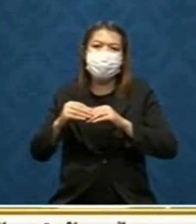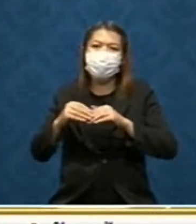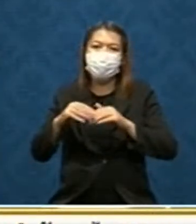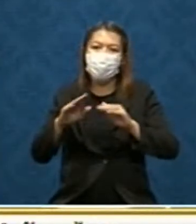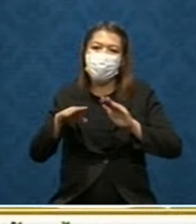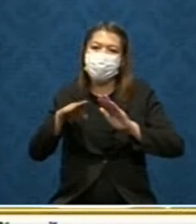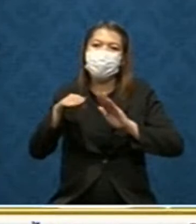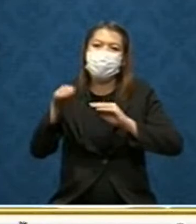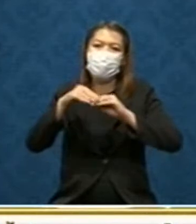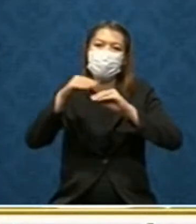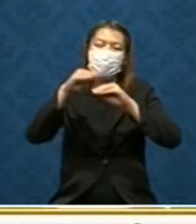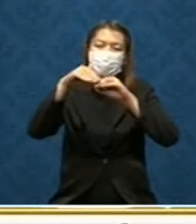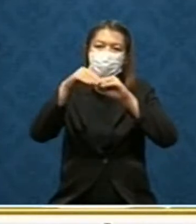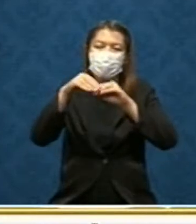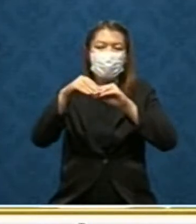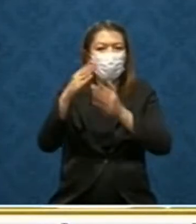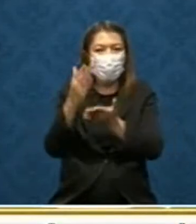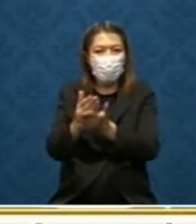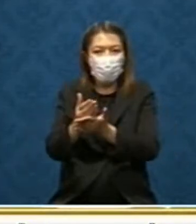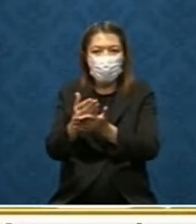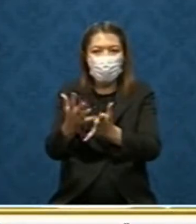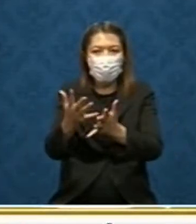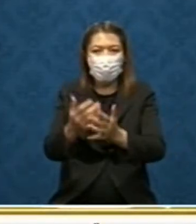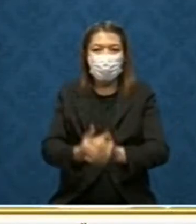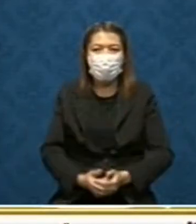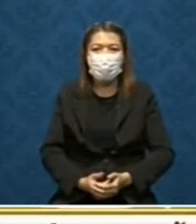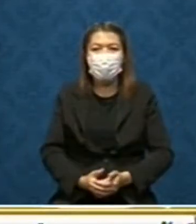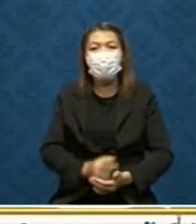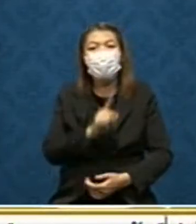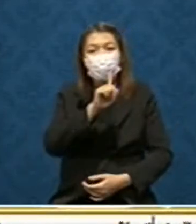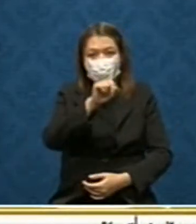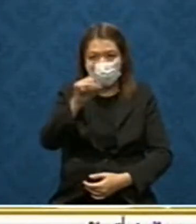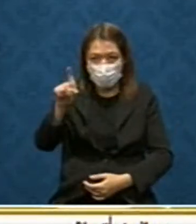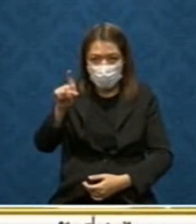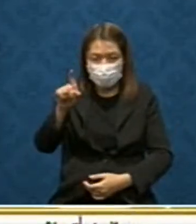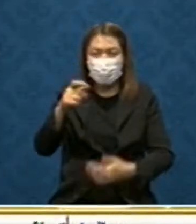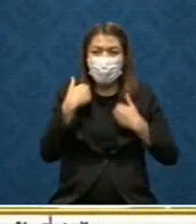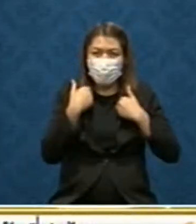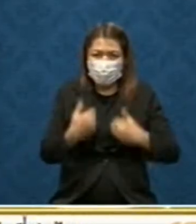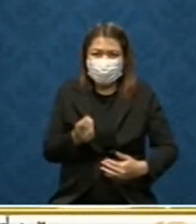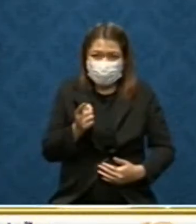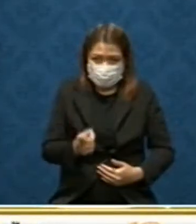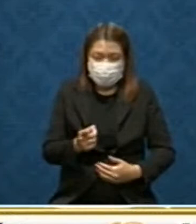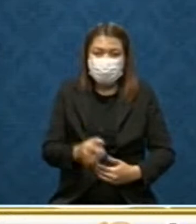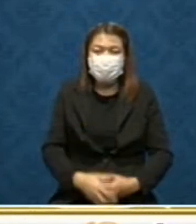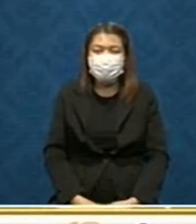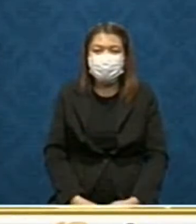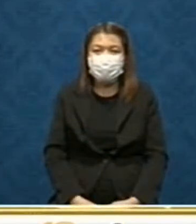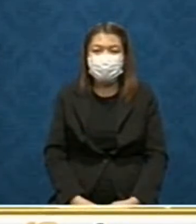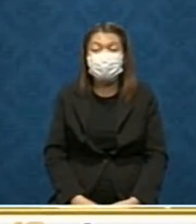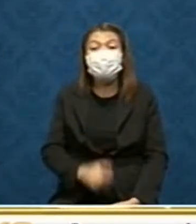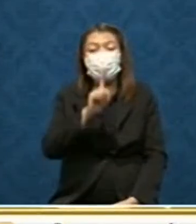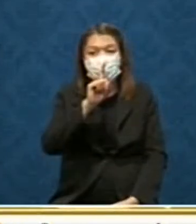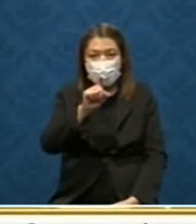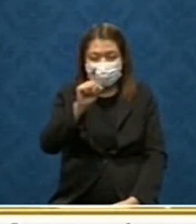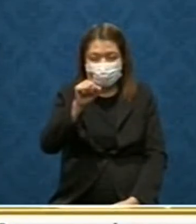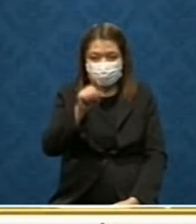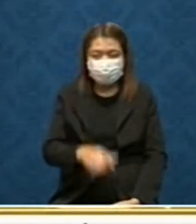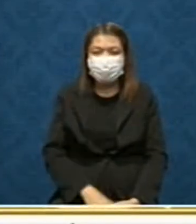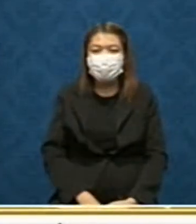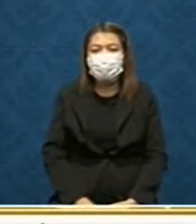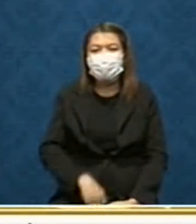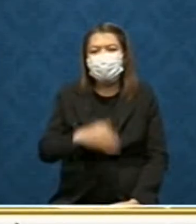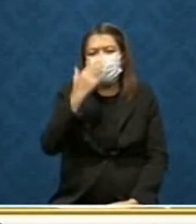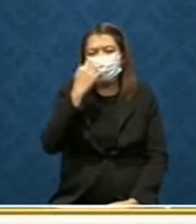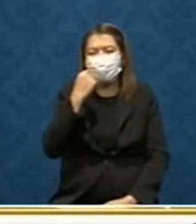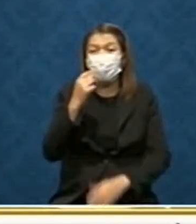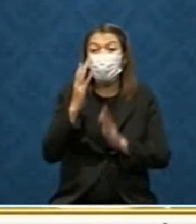กัที่ และ่เคยถอยลงนี่กเปคำถาม สองจิ เปชีวิตจริงถามต่อว่aratไม